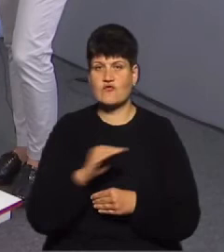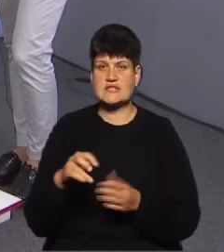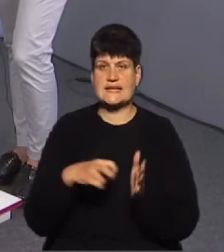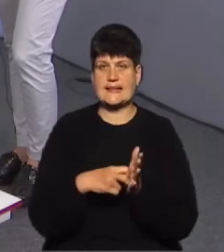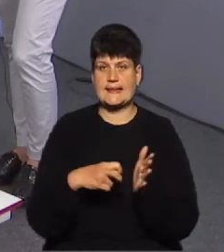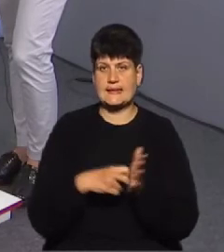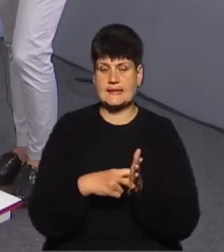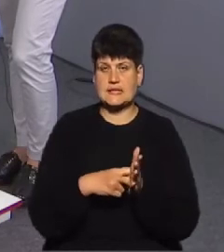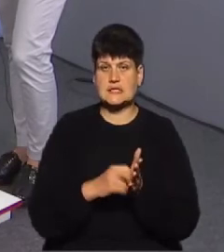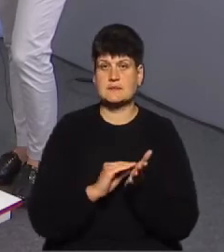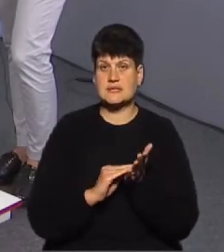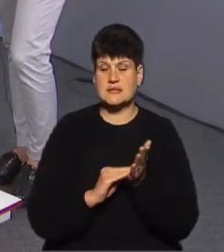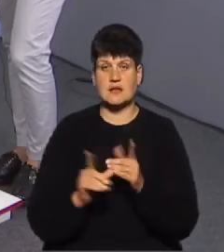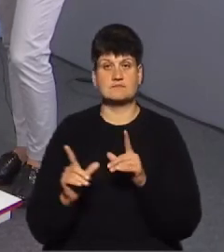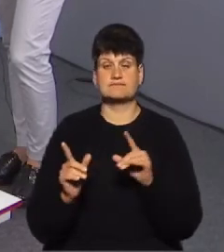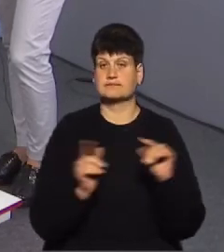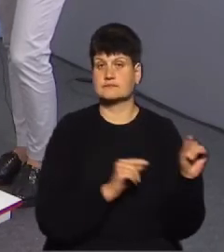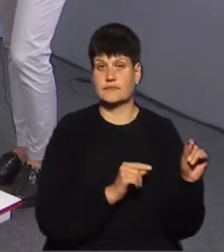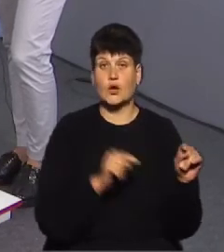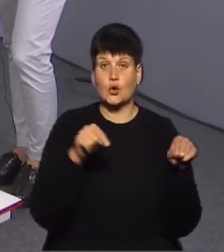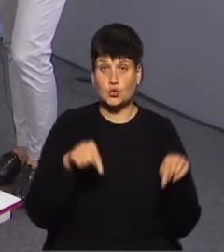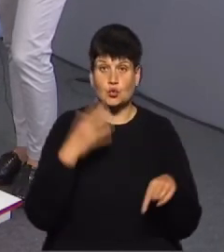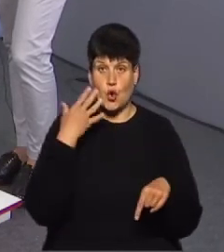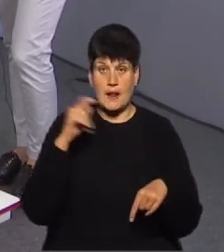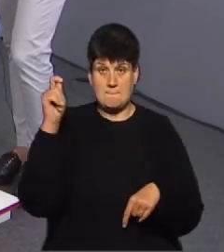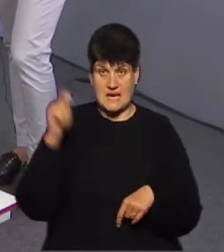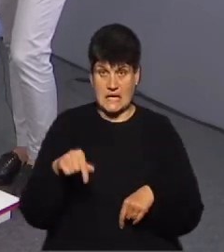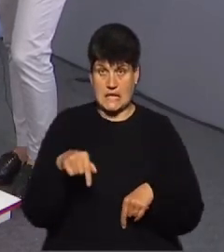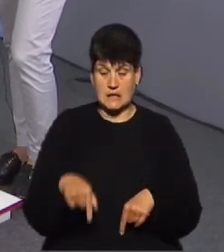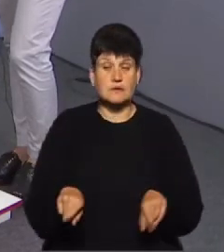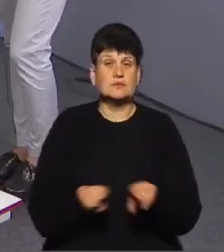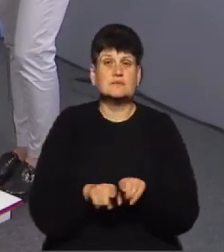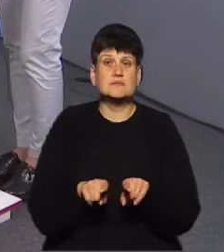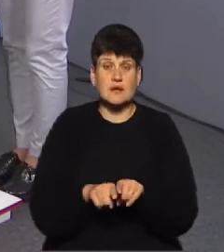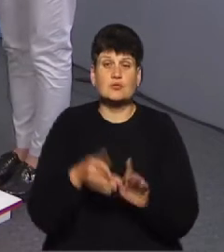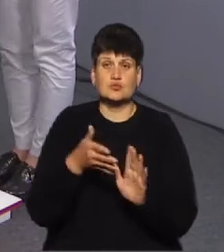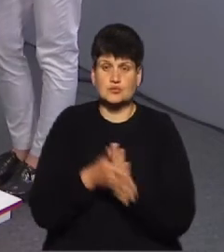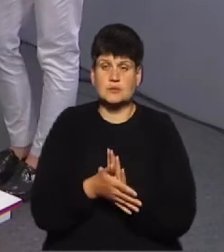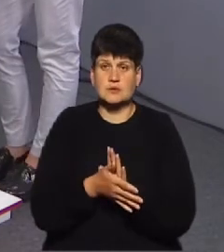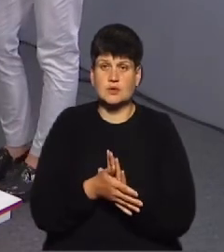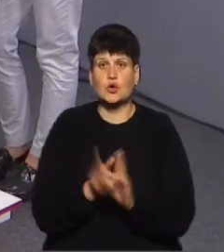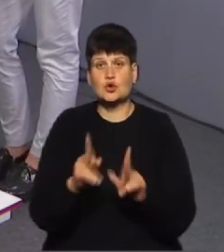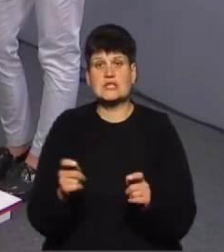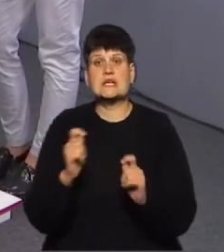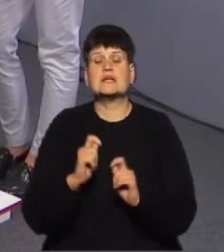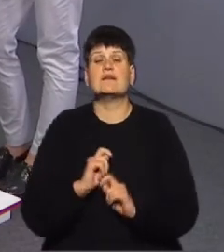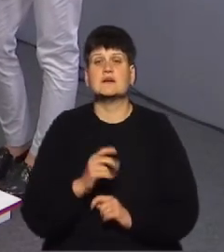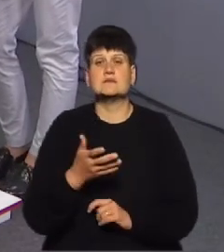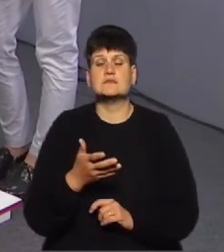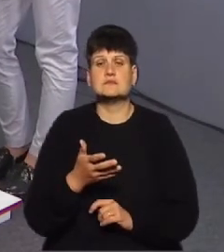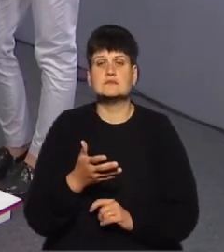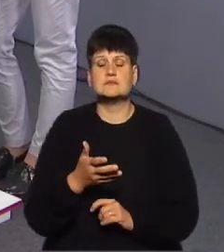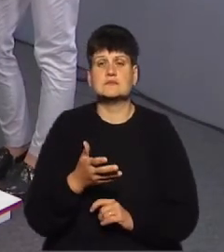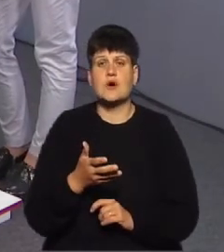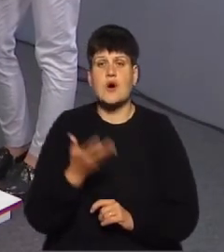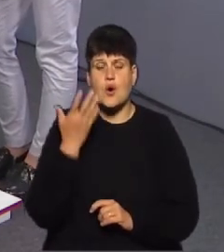виїжджай. Так само і тут, коли ми приїхали, так само, розумієте, хто давав оцінку? Коли, то ще